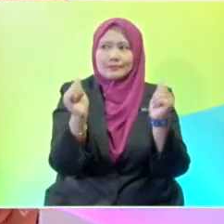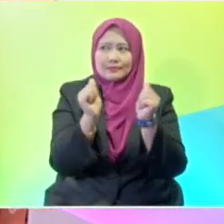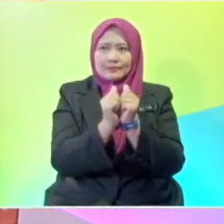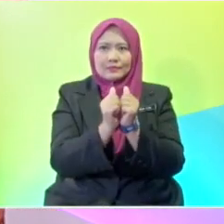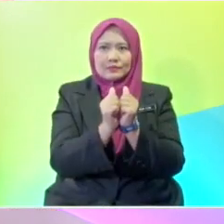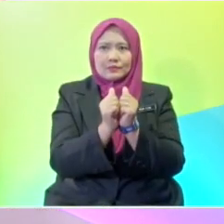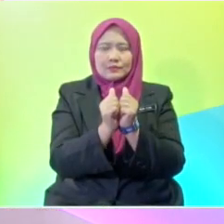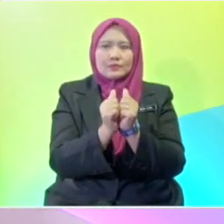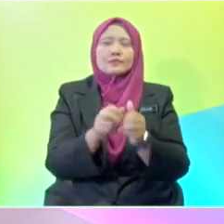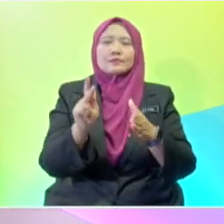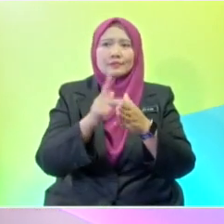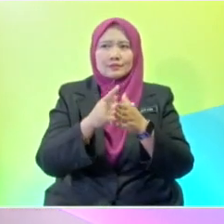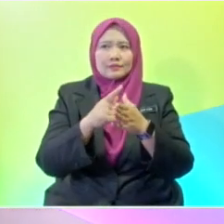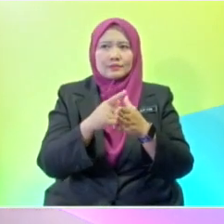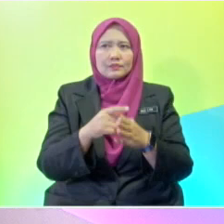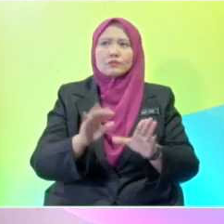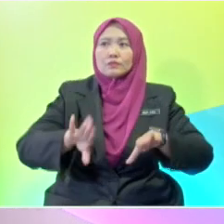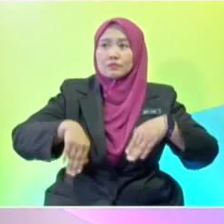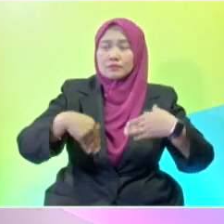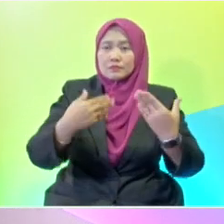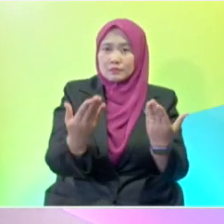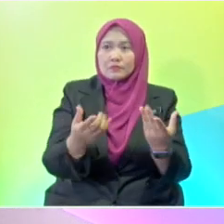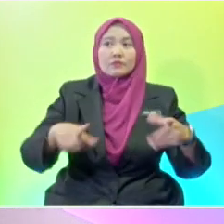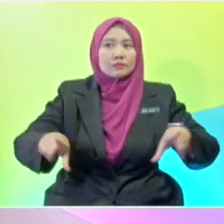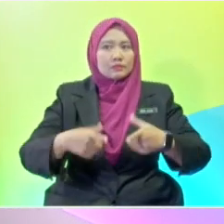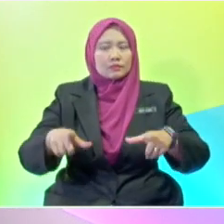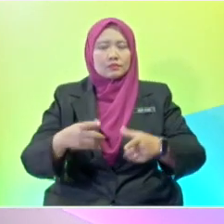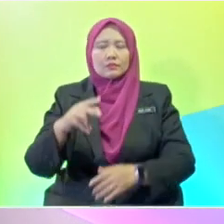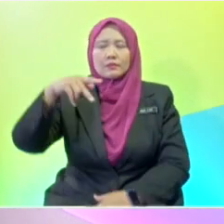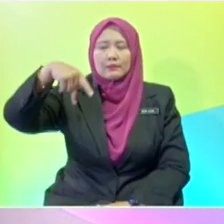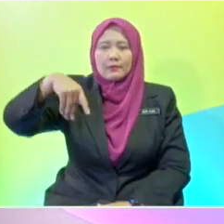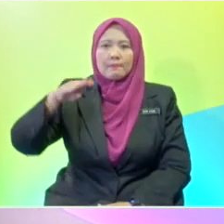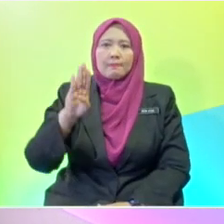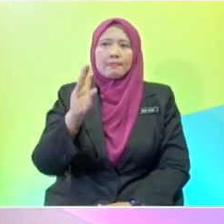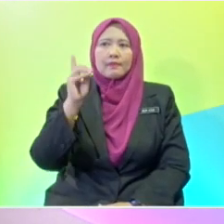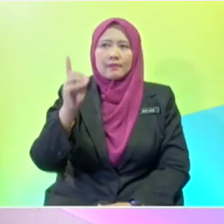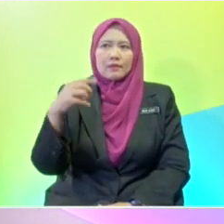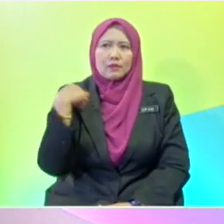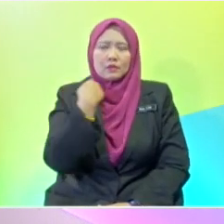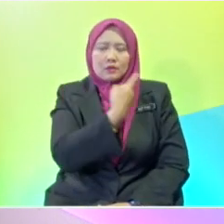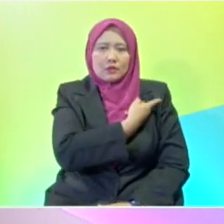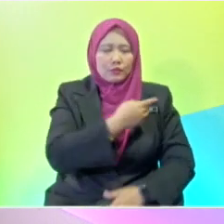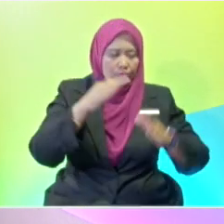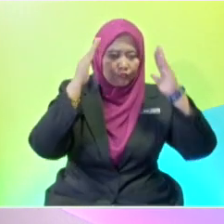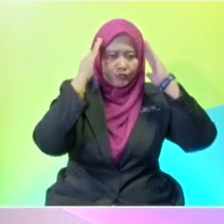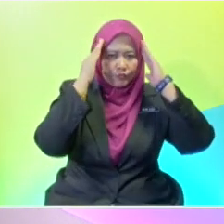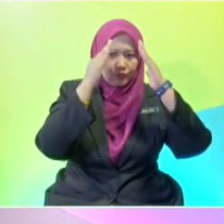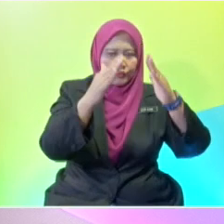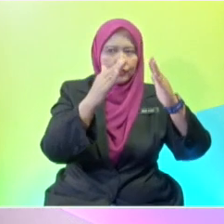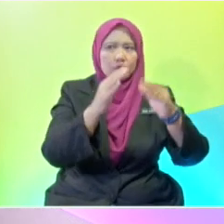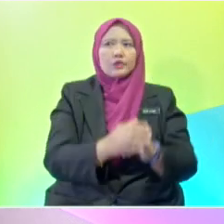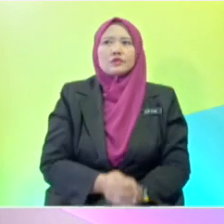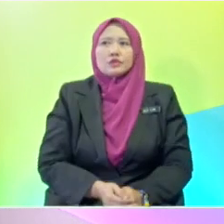mengenai pelaksanaan penaksiran kepada pelaksanaan Melalui